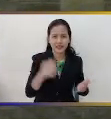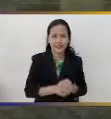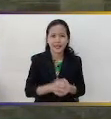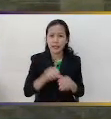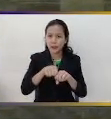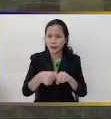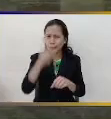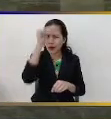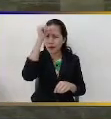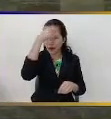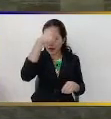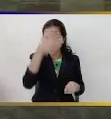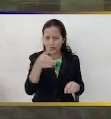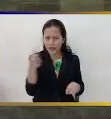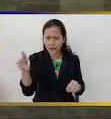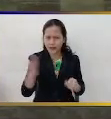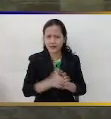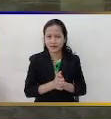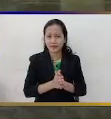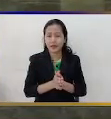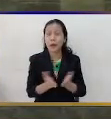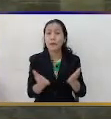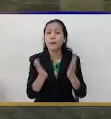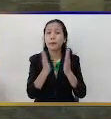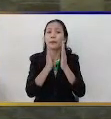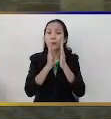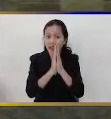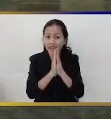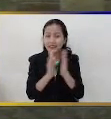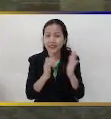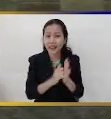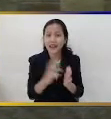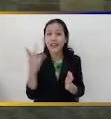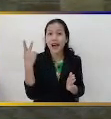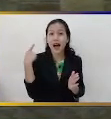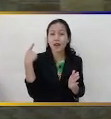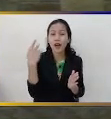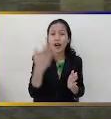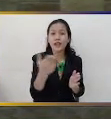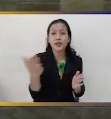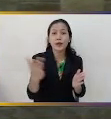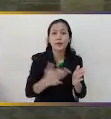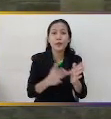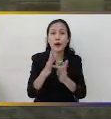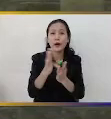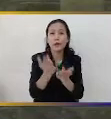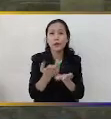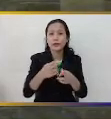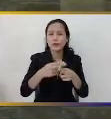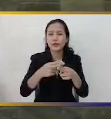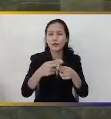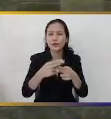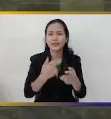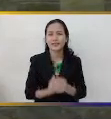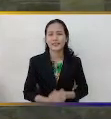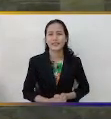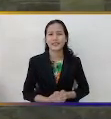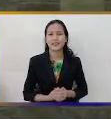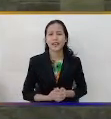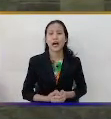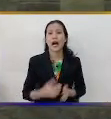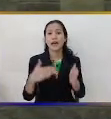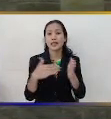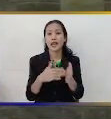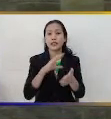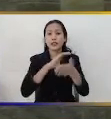At para makasunod po sila sa atin and maintindihan din po nila yung ating pong pinag-aaralan. Micah chapter number 6 in verse